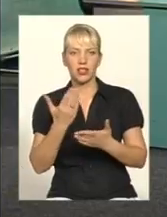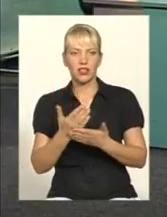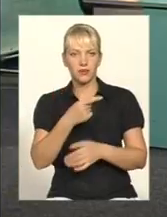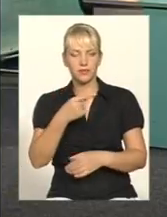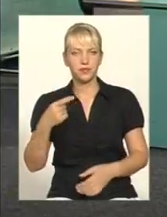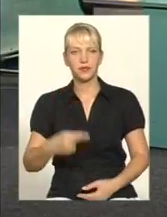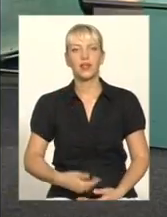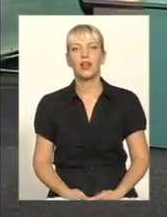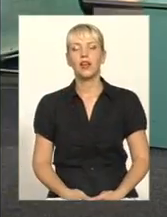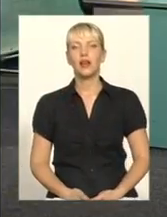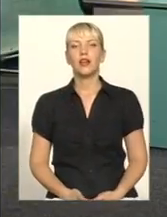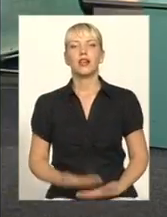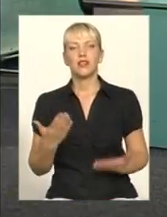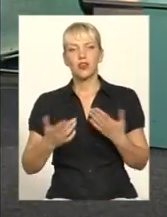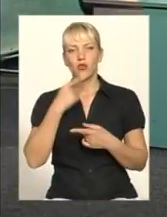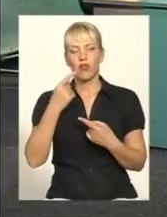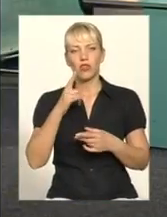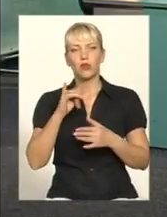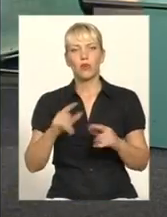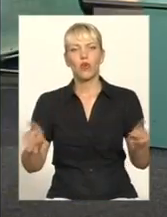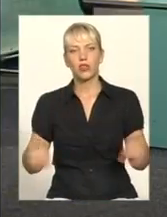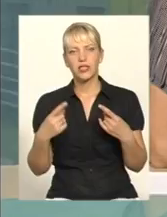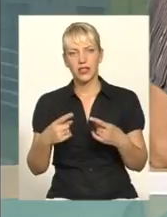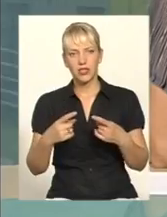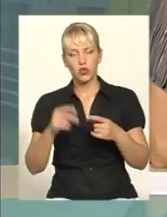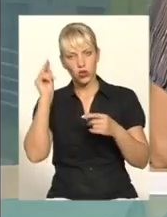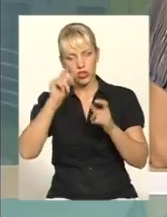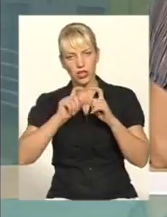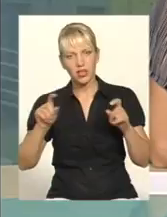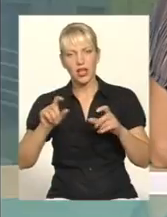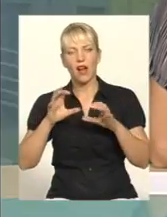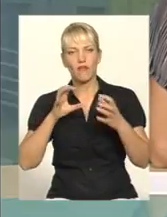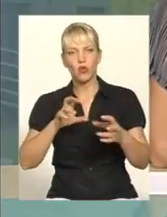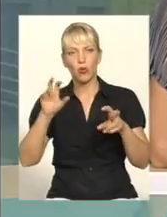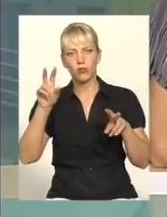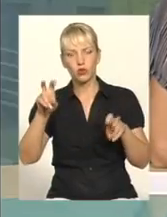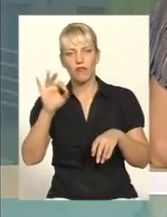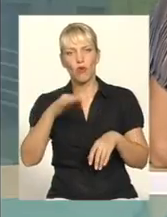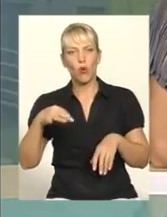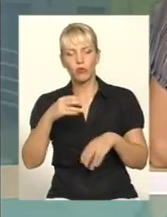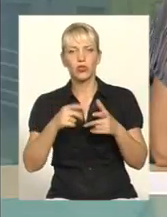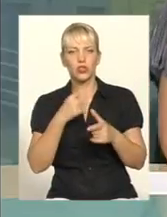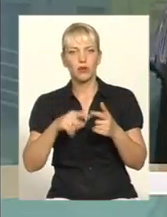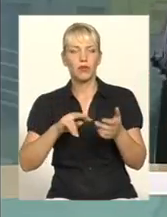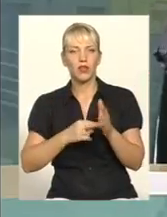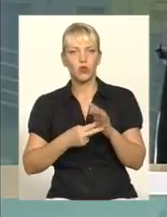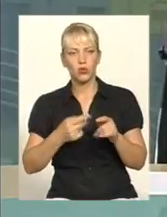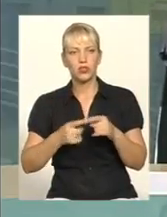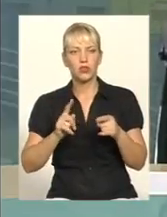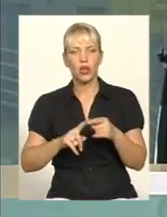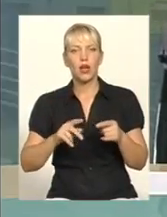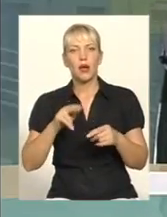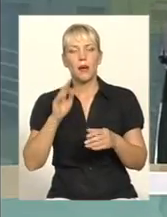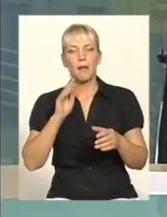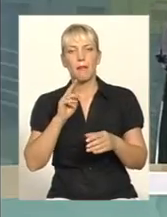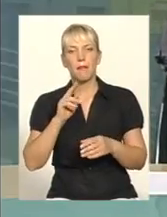Івановичу, якщо говорити загалом про реалізацію програми «Шкільний автобус» в області, чи планується нині поновлення того парку машин,